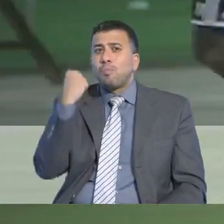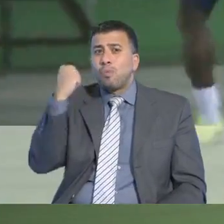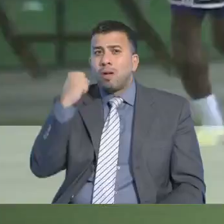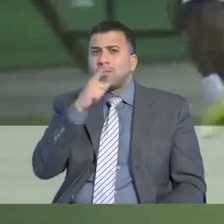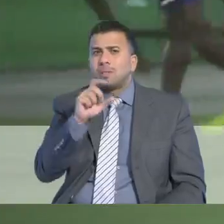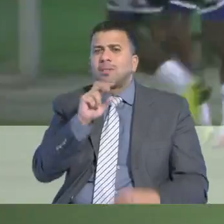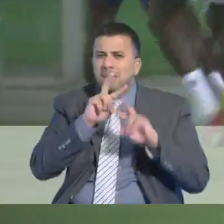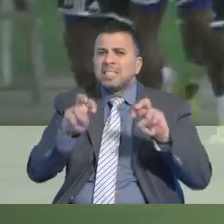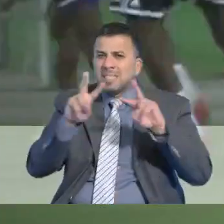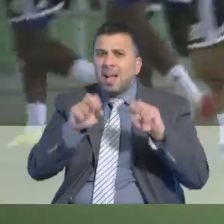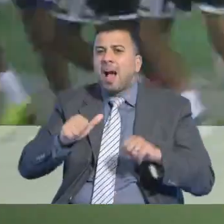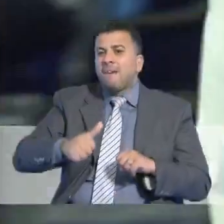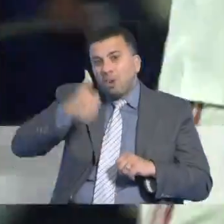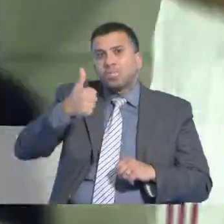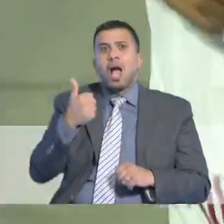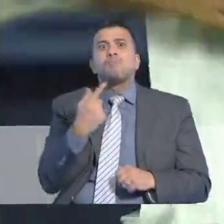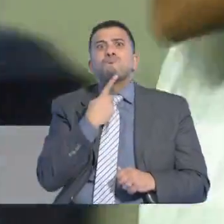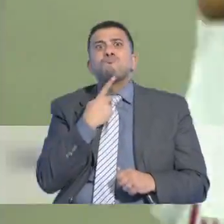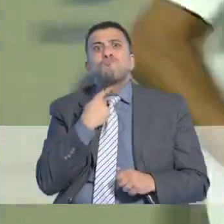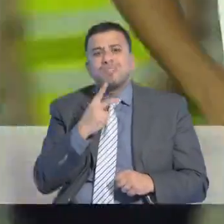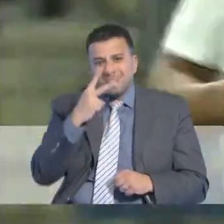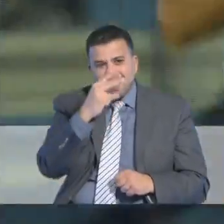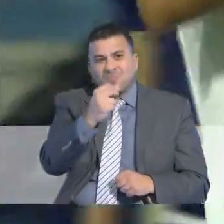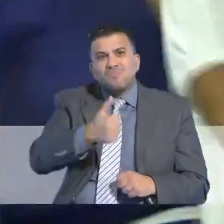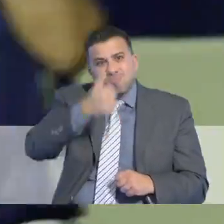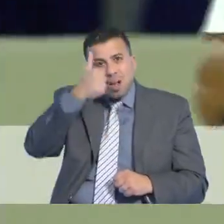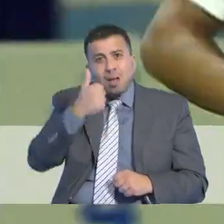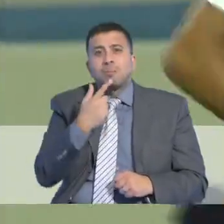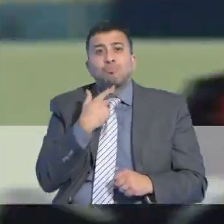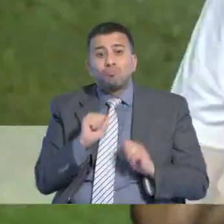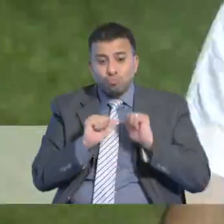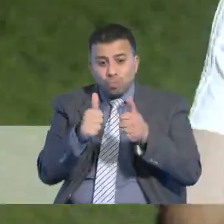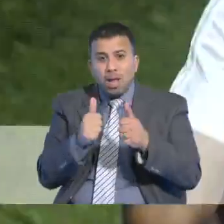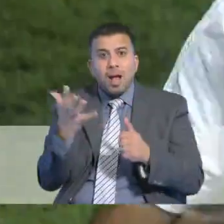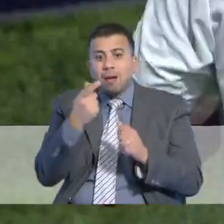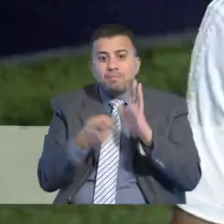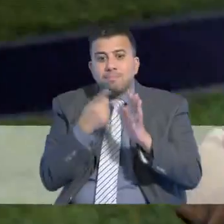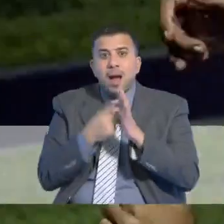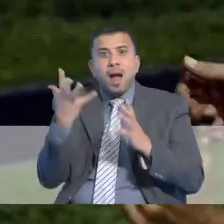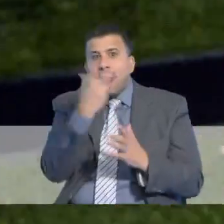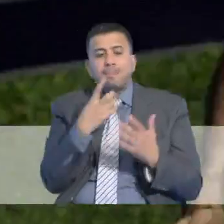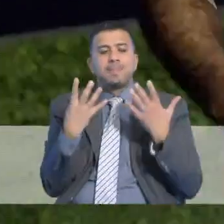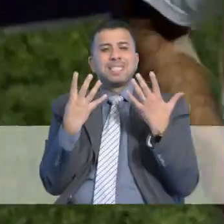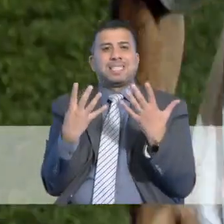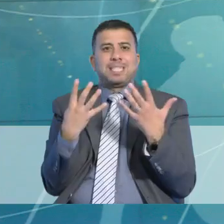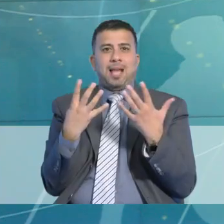فلا يزال يبحث عن الفوز الأول، ويتمنى أن يتحقق ذلك في مشاركته التاسعة.